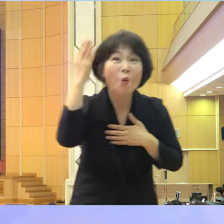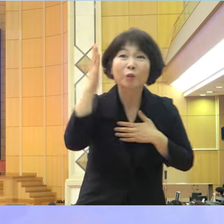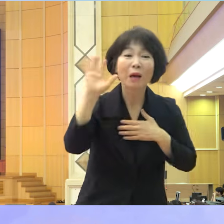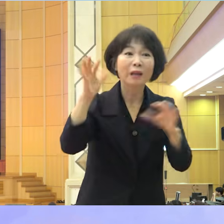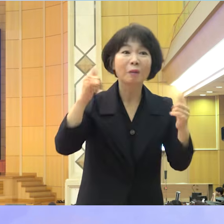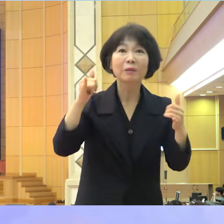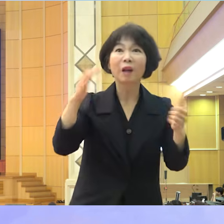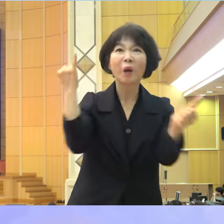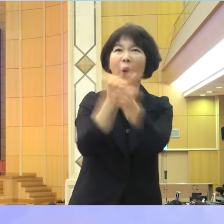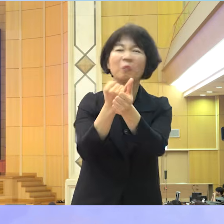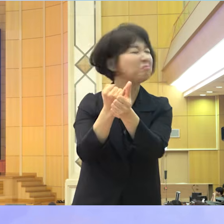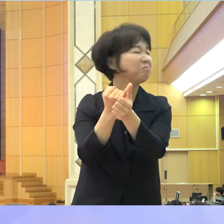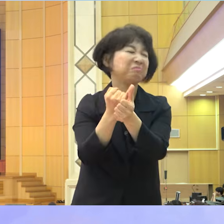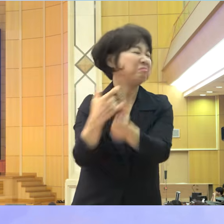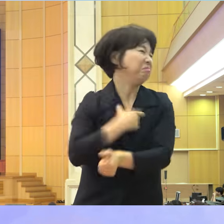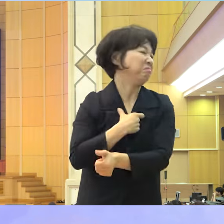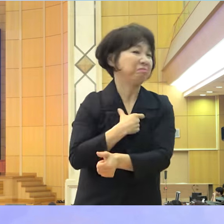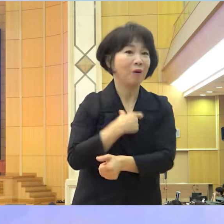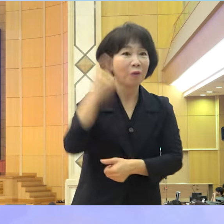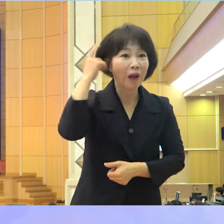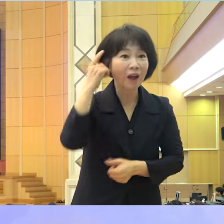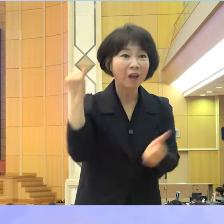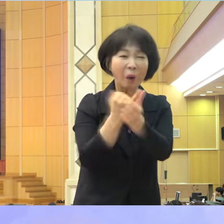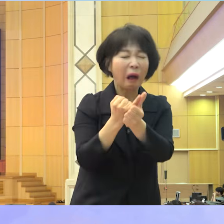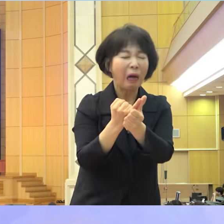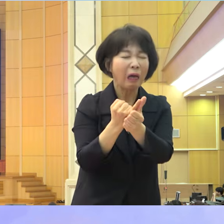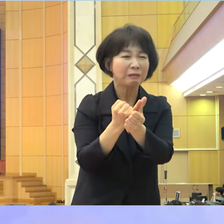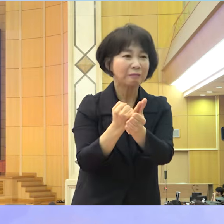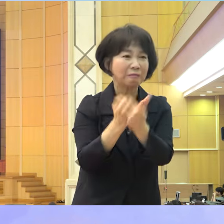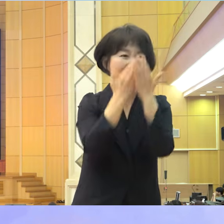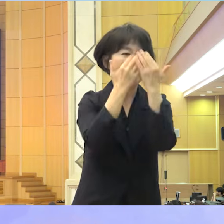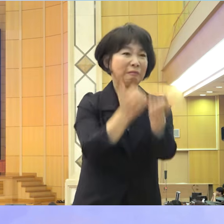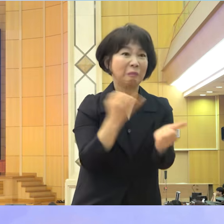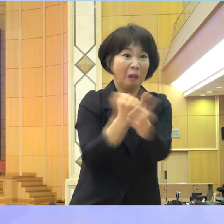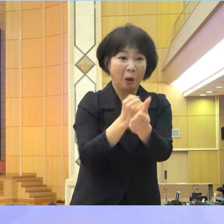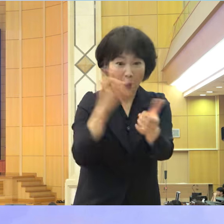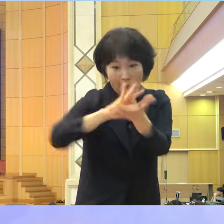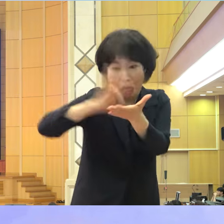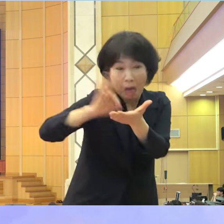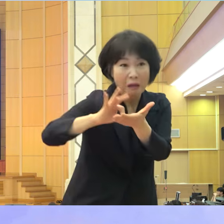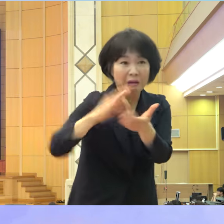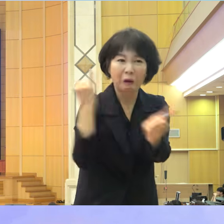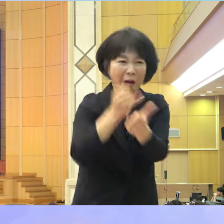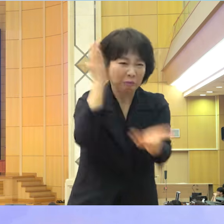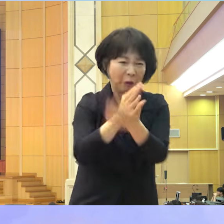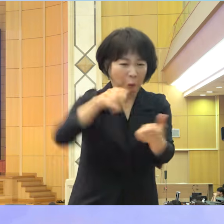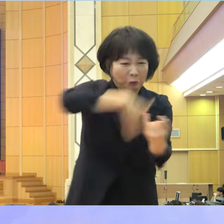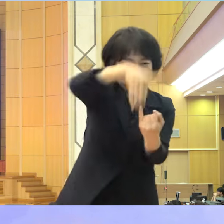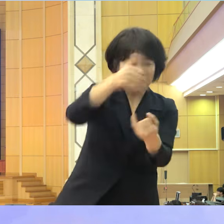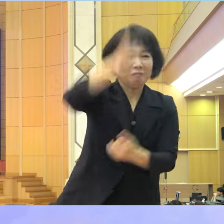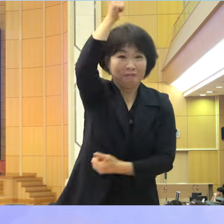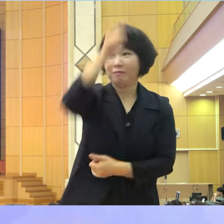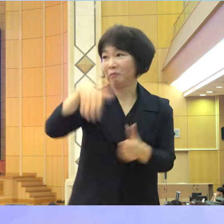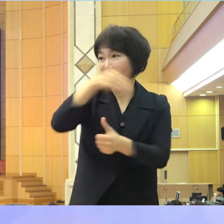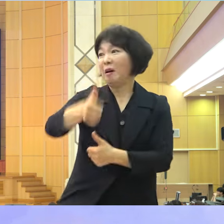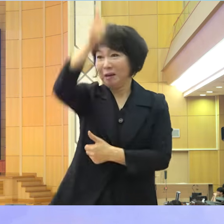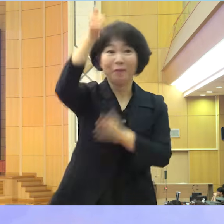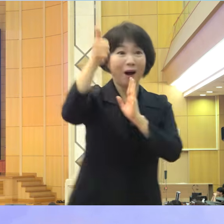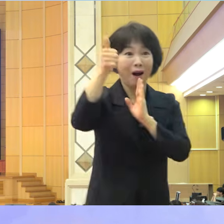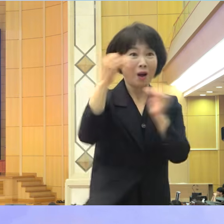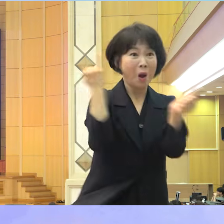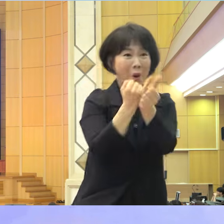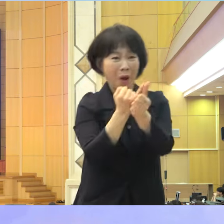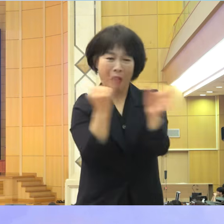안 낳으려고 하는 게 뭐냐, 낳아서 기르는 게 더 힘들어. 애 낳을 때는 잠시지만 낳아서 기르는데, 길러놔도 또